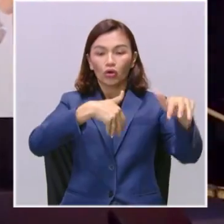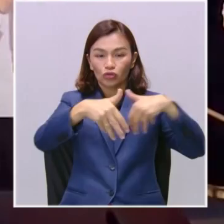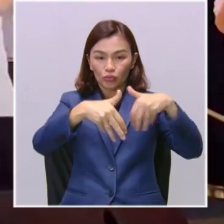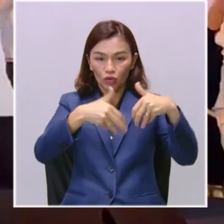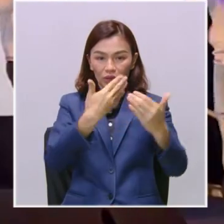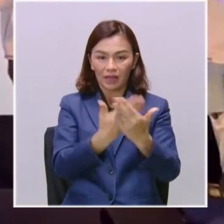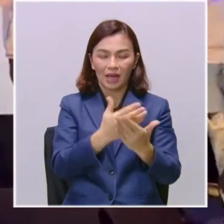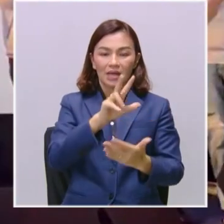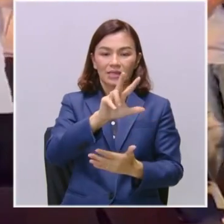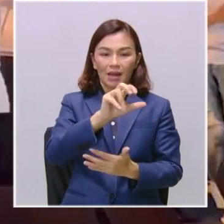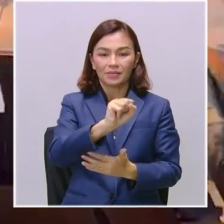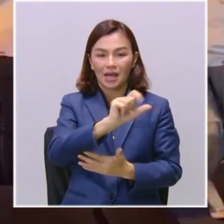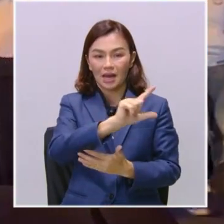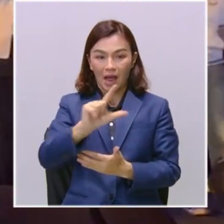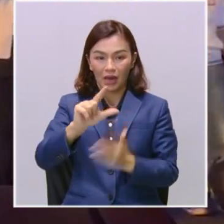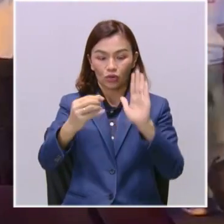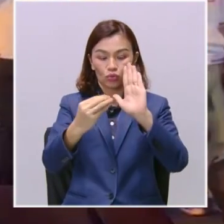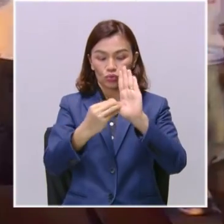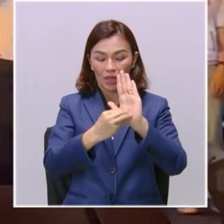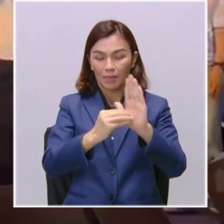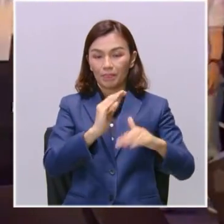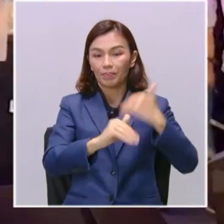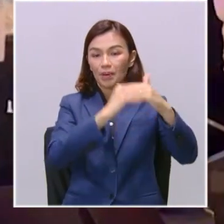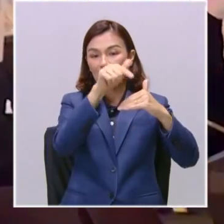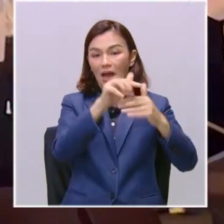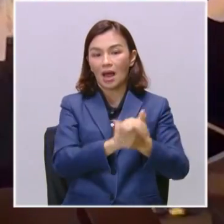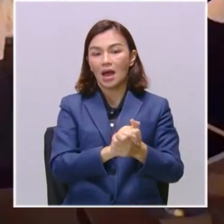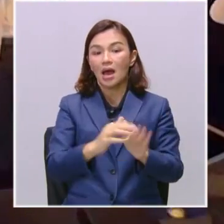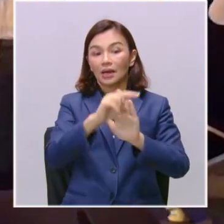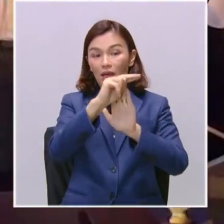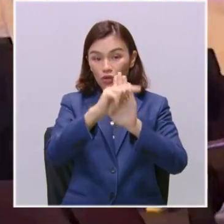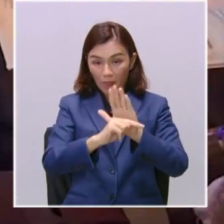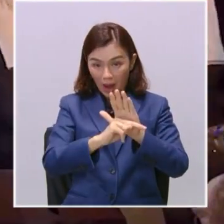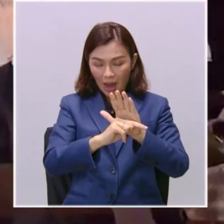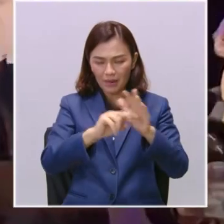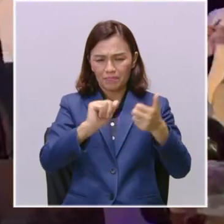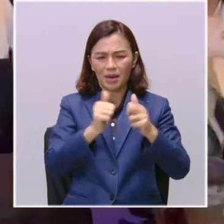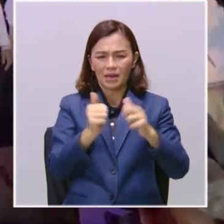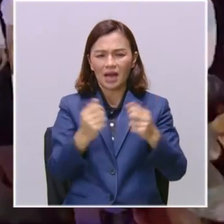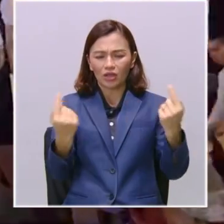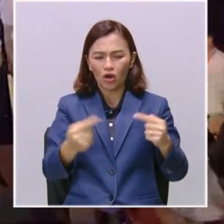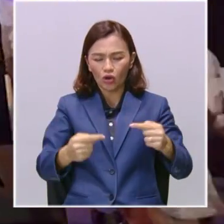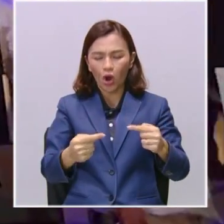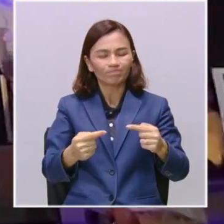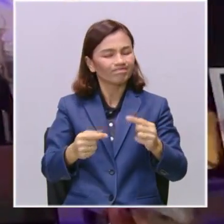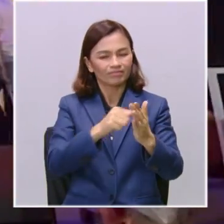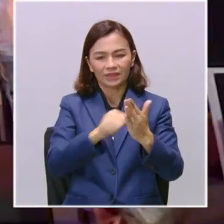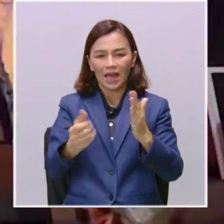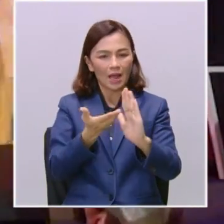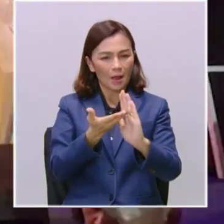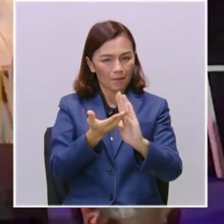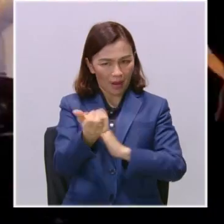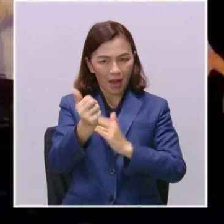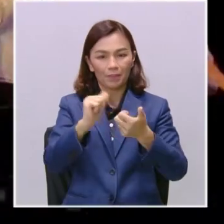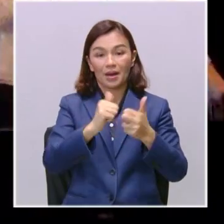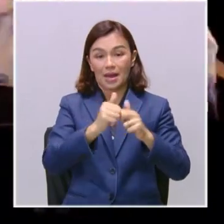ค่ะที่จะนำมาพัฒนากรุงเทพตลอดจนนโยบายการก้าวข้ามความขัดแย้งคุณสนธิรัตน์ได้กล่าวว่